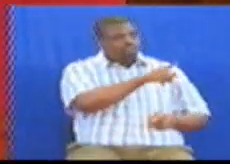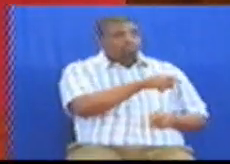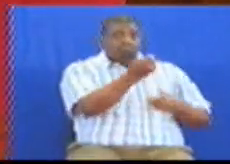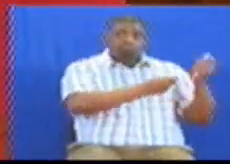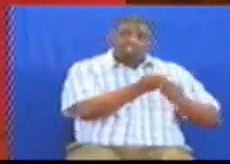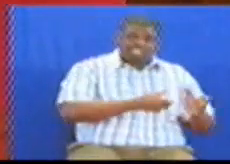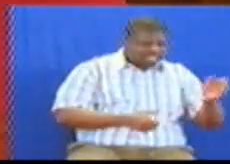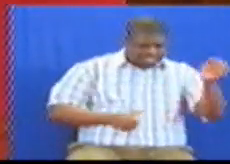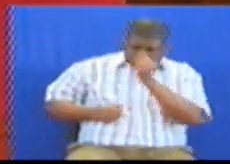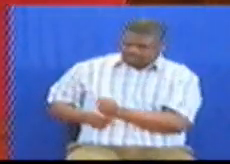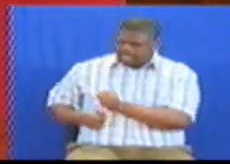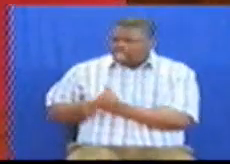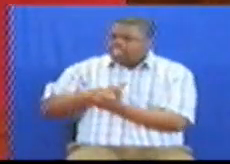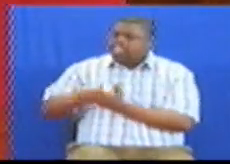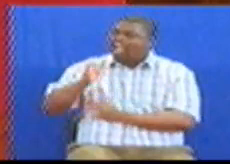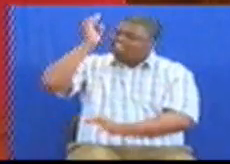Aitwa ajieleze, hafai.